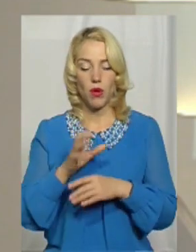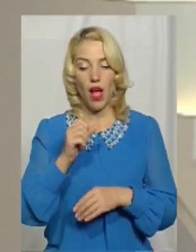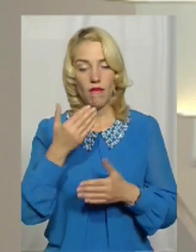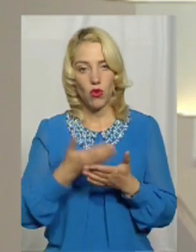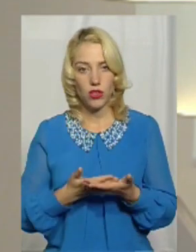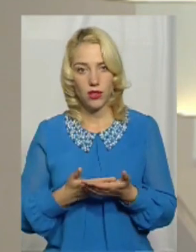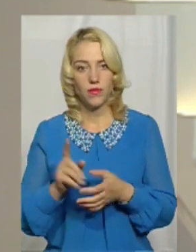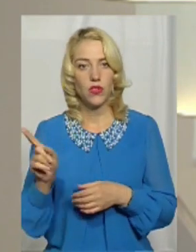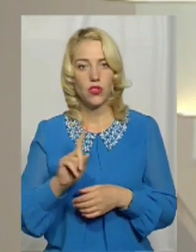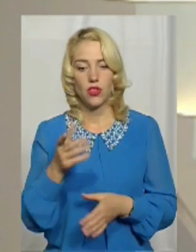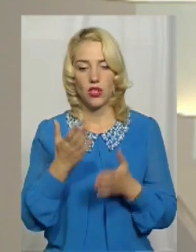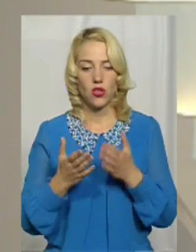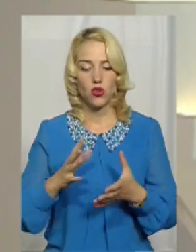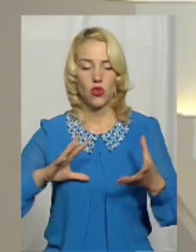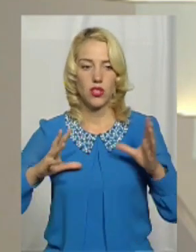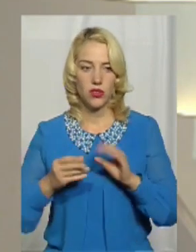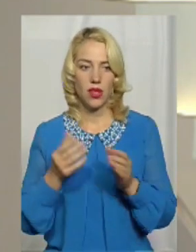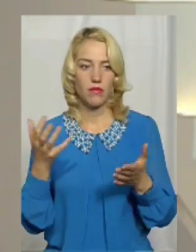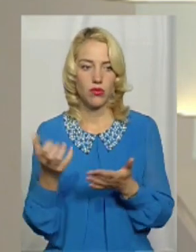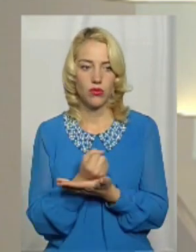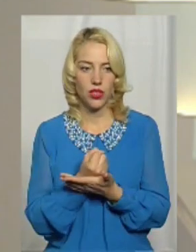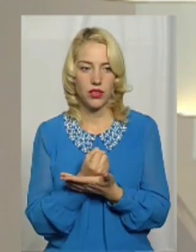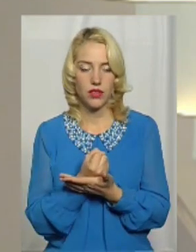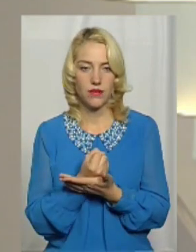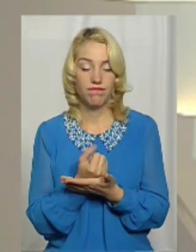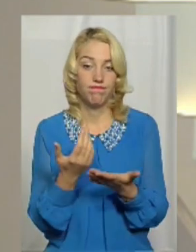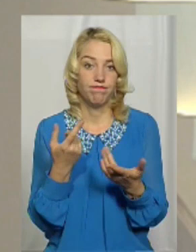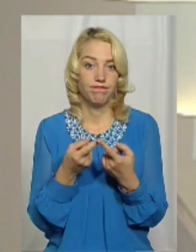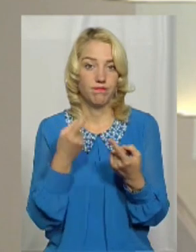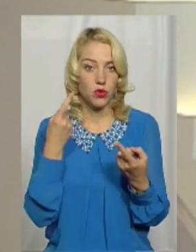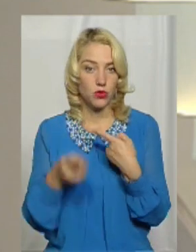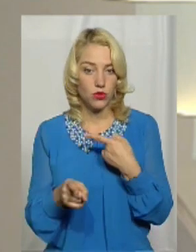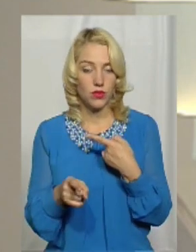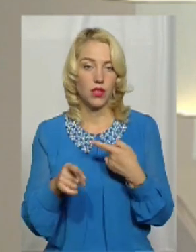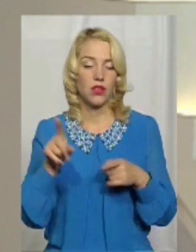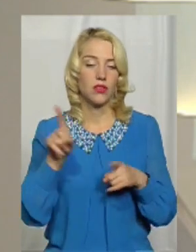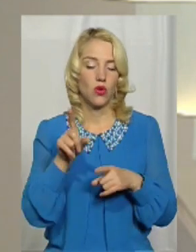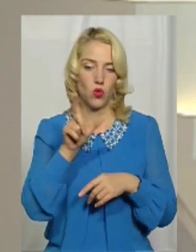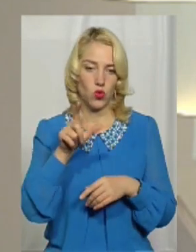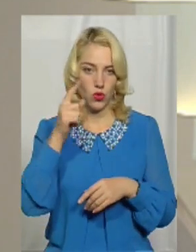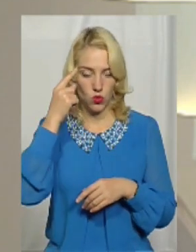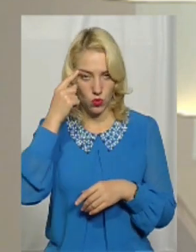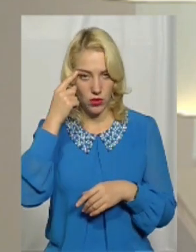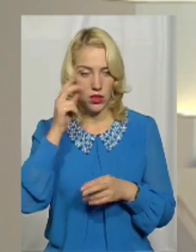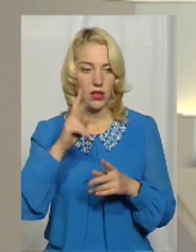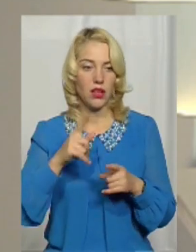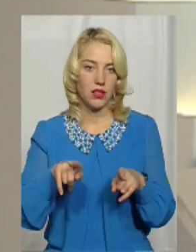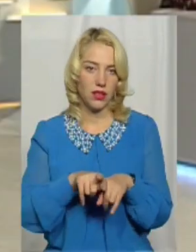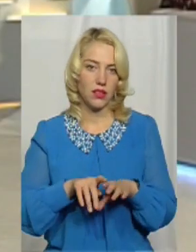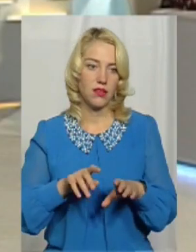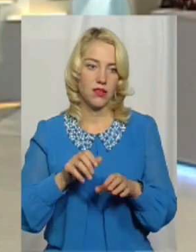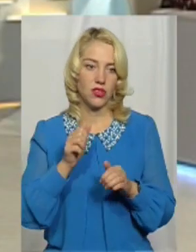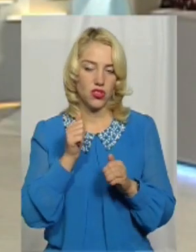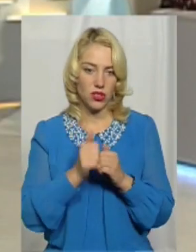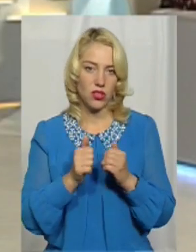А от що, коли результат виходить... Ну, протилежним тому, на які люди сподівалися. Як часто таке